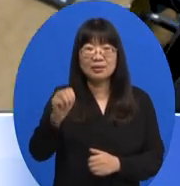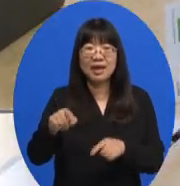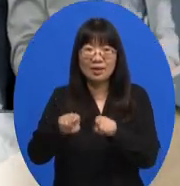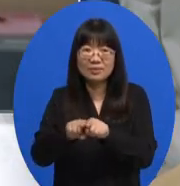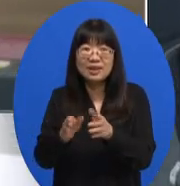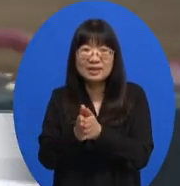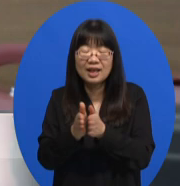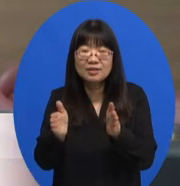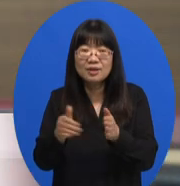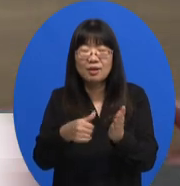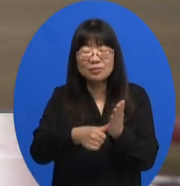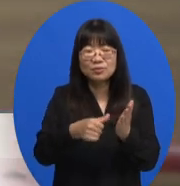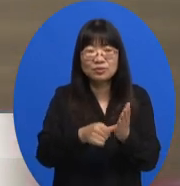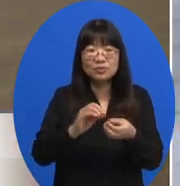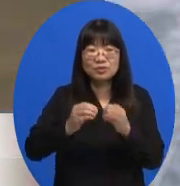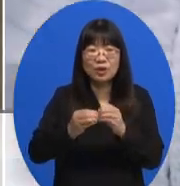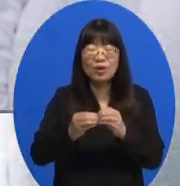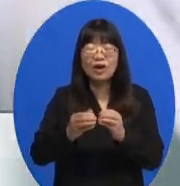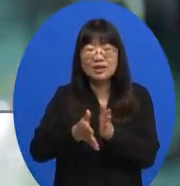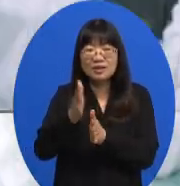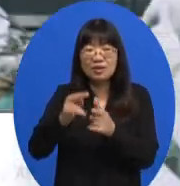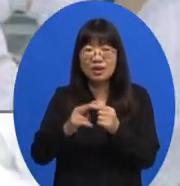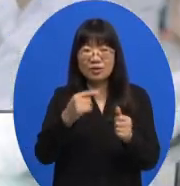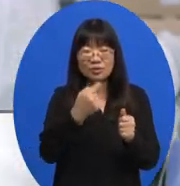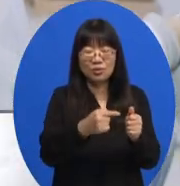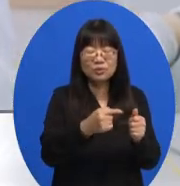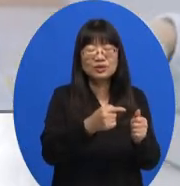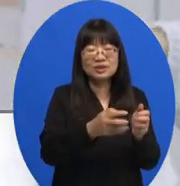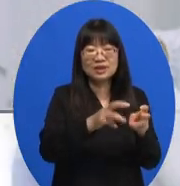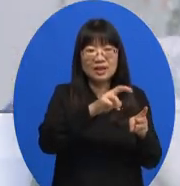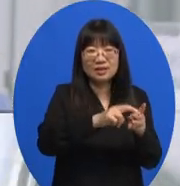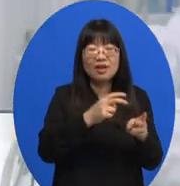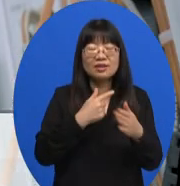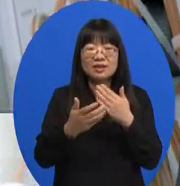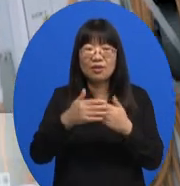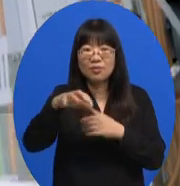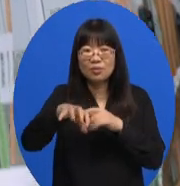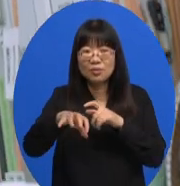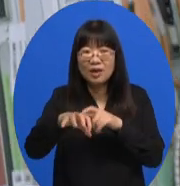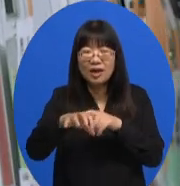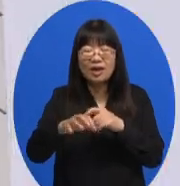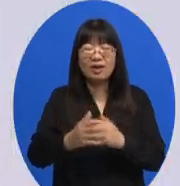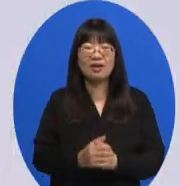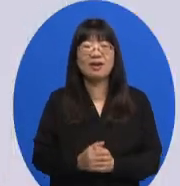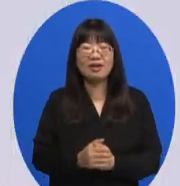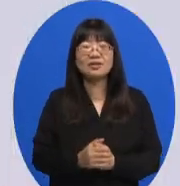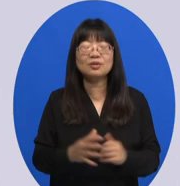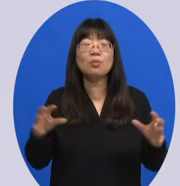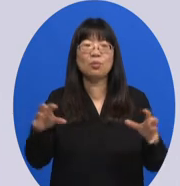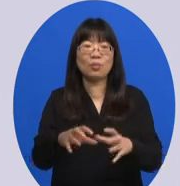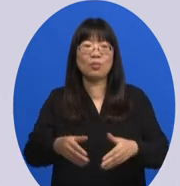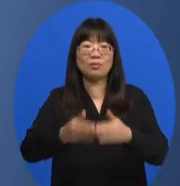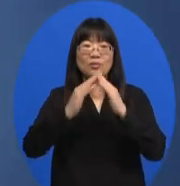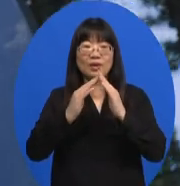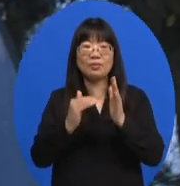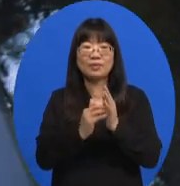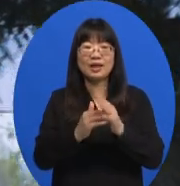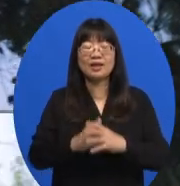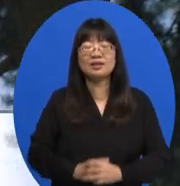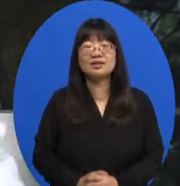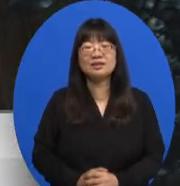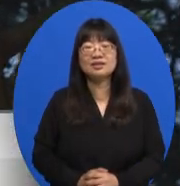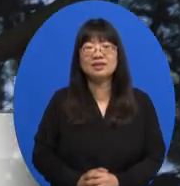부품 제제조 시설과 교육센터, 체험관 등을 집적화한 첨단 극자외선 클러스터입니다. ASML